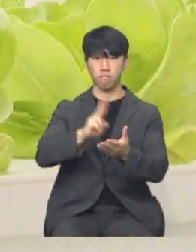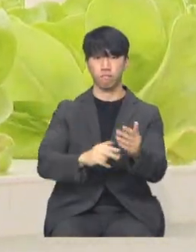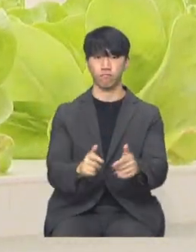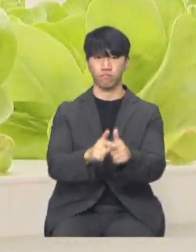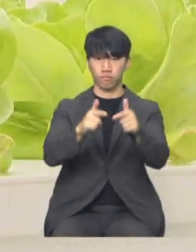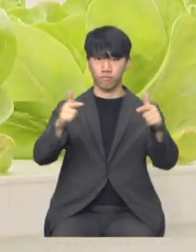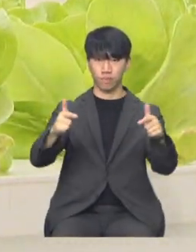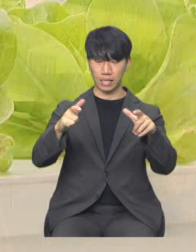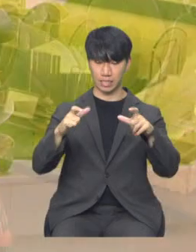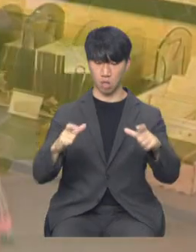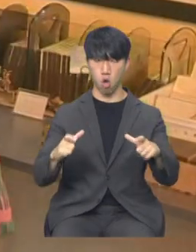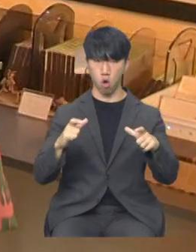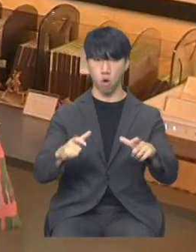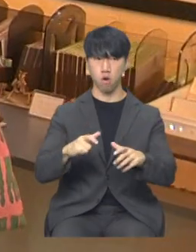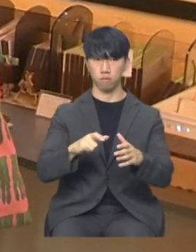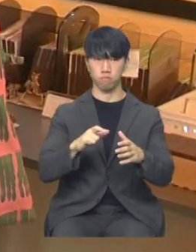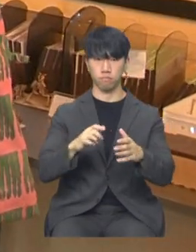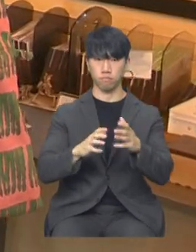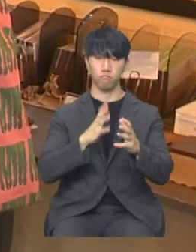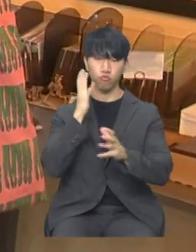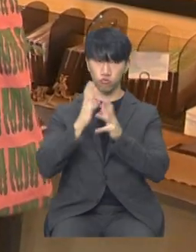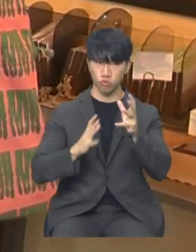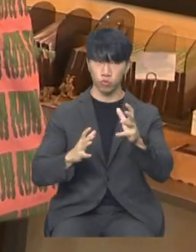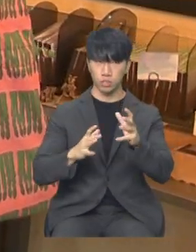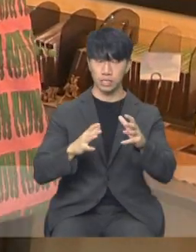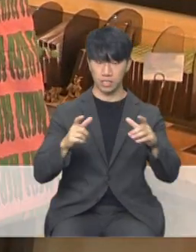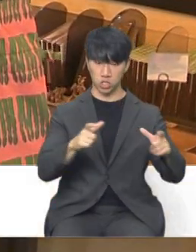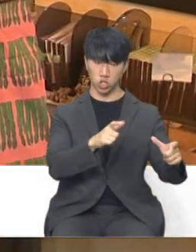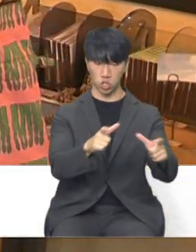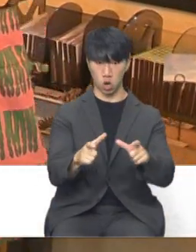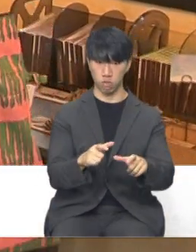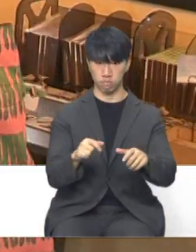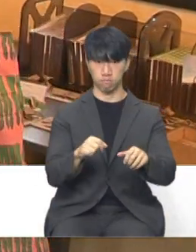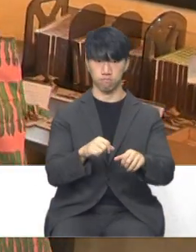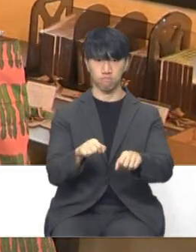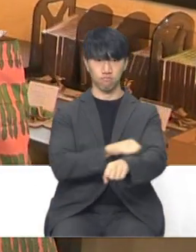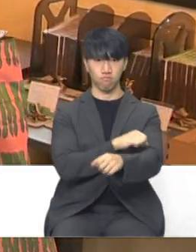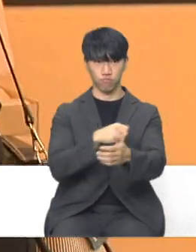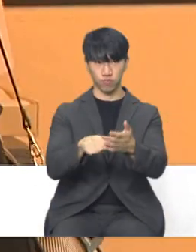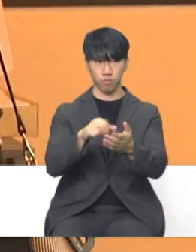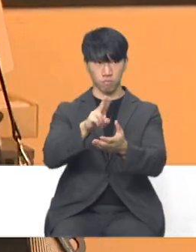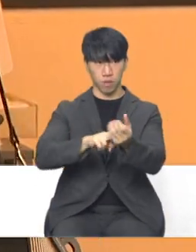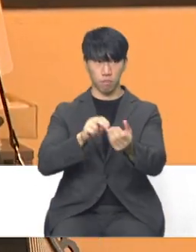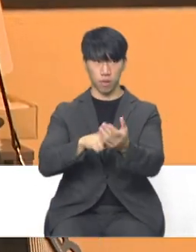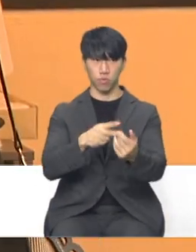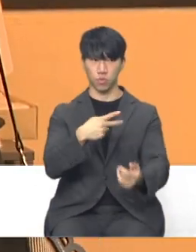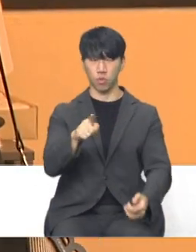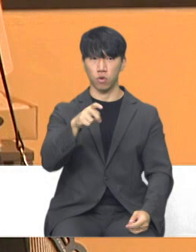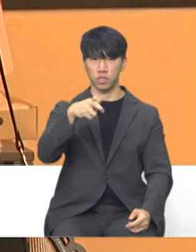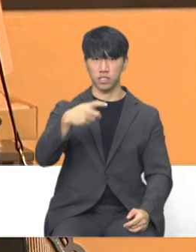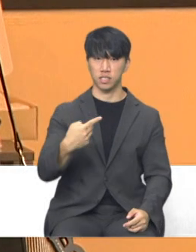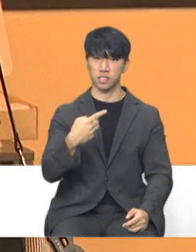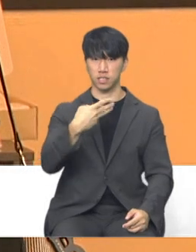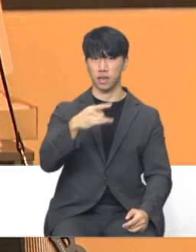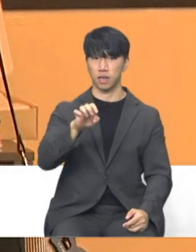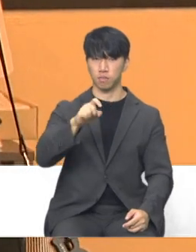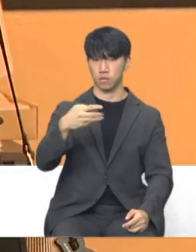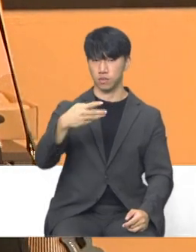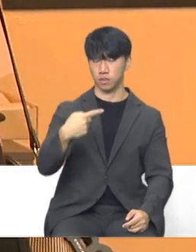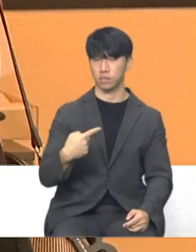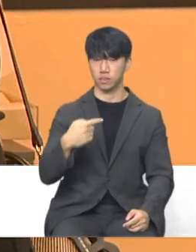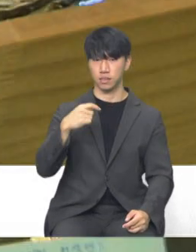지역 농산물. 지역 특산물 200여 종을 모아 판매하는 직매장, 더 크래프트도 많은 사랑을 받고